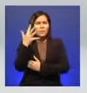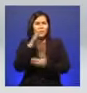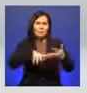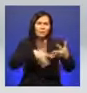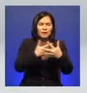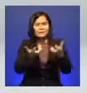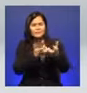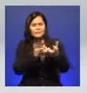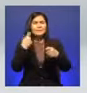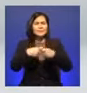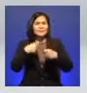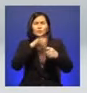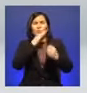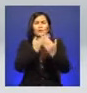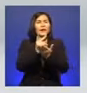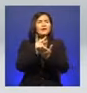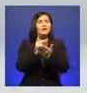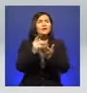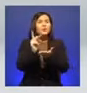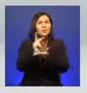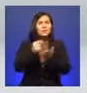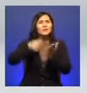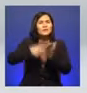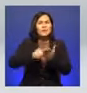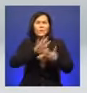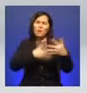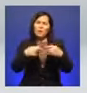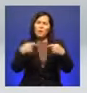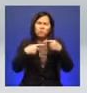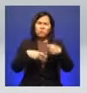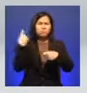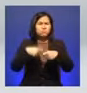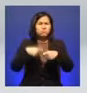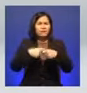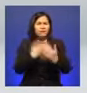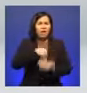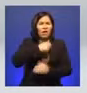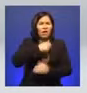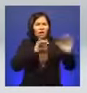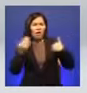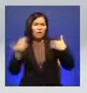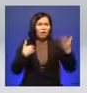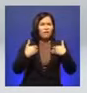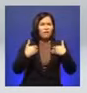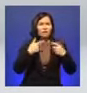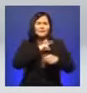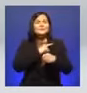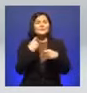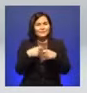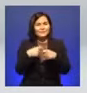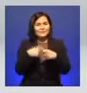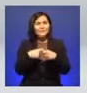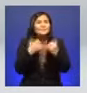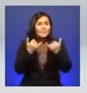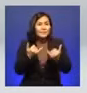อย่างคนที่เป็นหนี้สินเนี่ยทำไมเขาถึงไม่วางแผนเพราะโอนมันซับซ้อนไปหมดเลยมันต้องจ่ายรุ่นจ่ายนี่เพราะฉะนั้นพอเข้าไปช่วยนะครับเราเข้